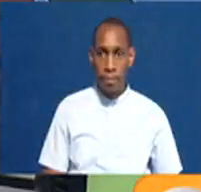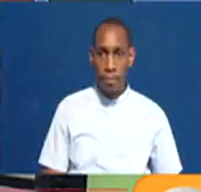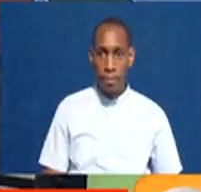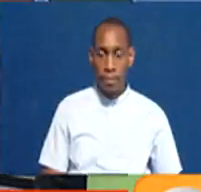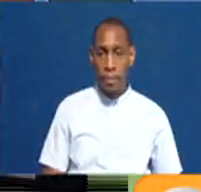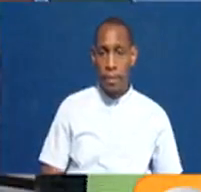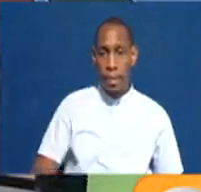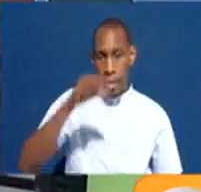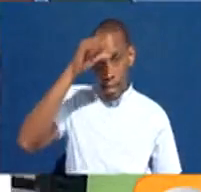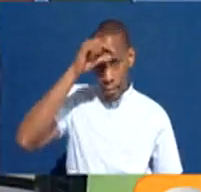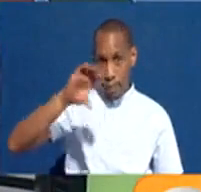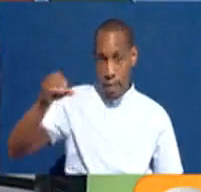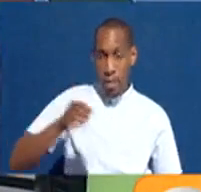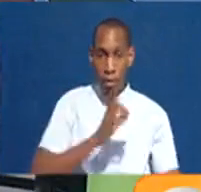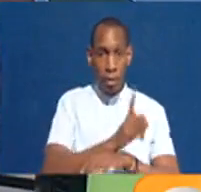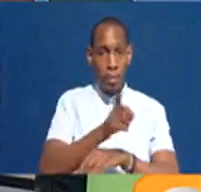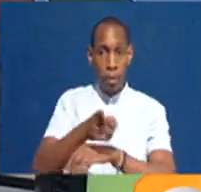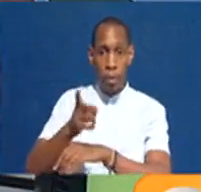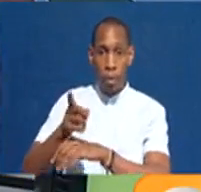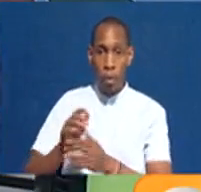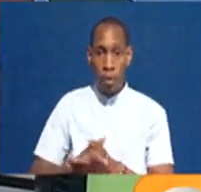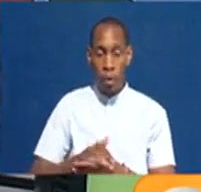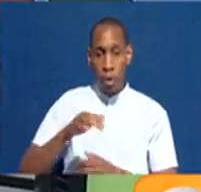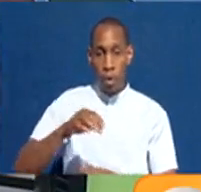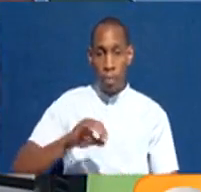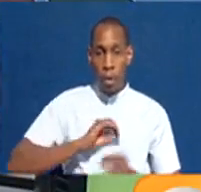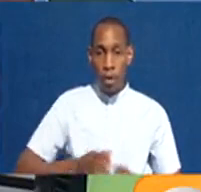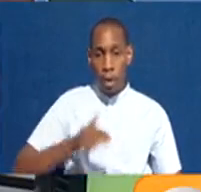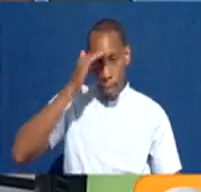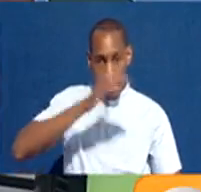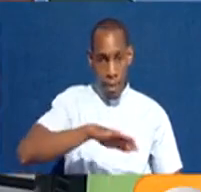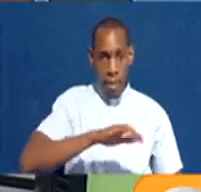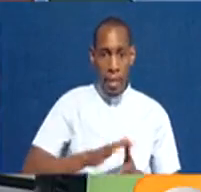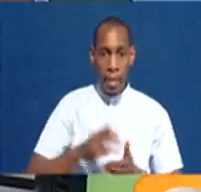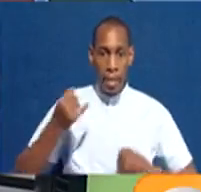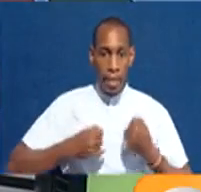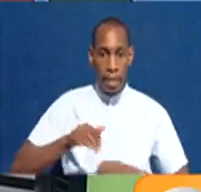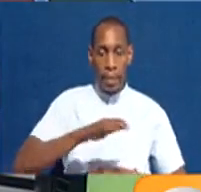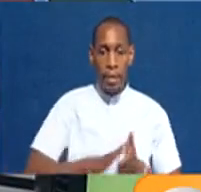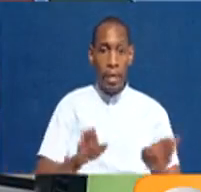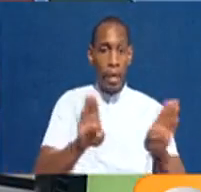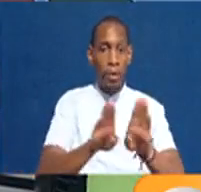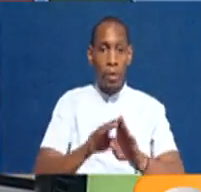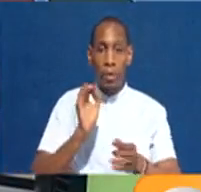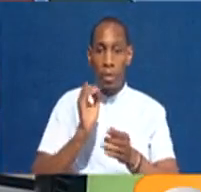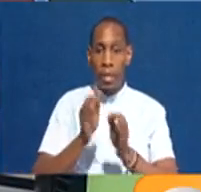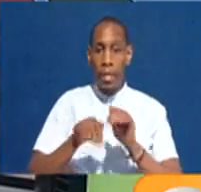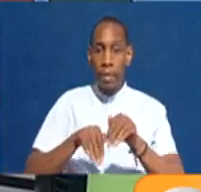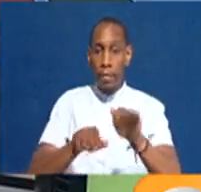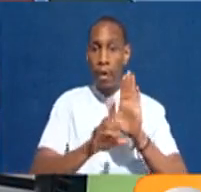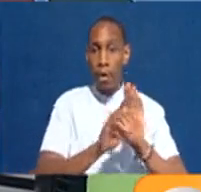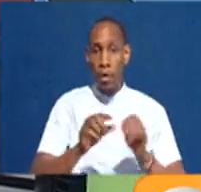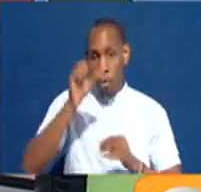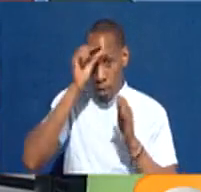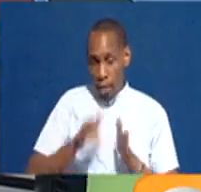Na kwingineko, serikali za kaunti zimetoa tahadhari kwa wamiliki wa vilabu vya pombe na sehemu za burudani kuwa vitafungwa iwapo havitazingatia sheria.